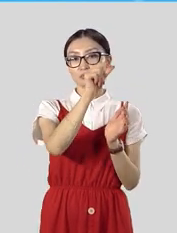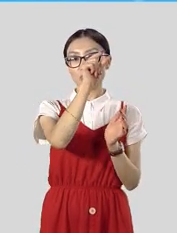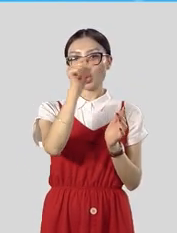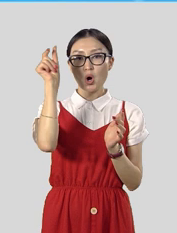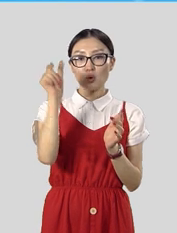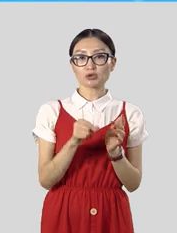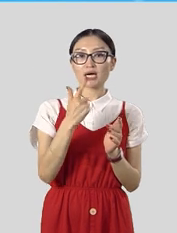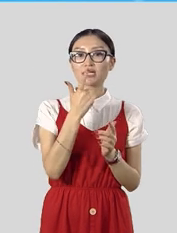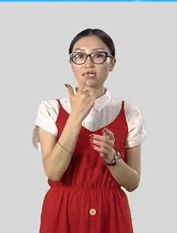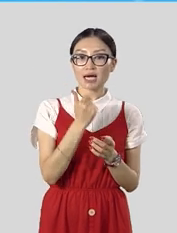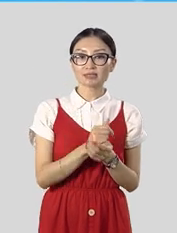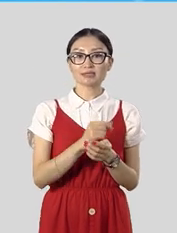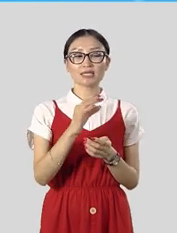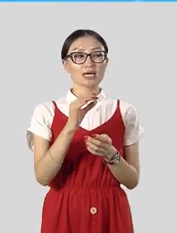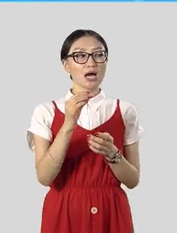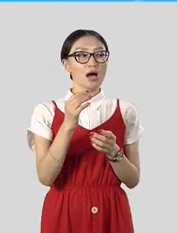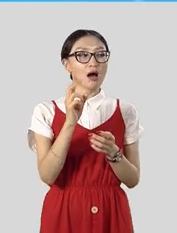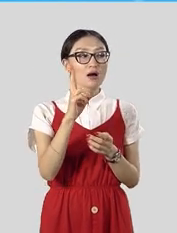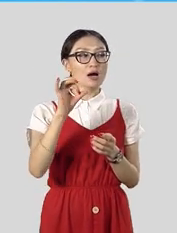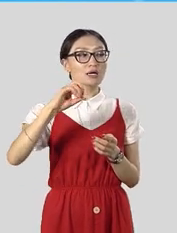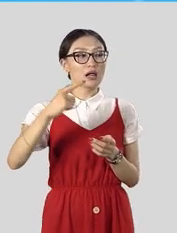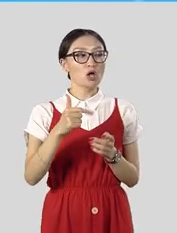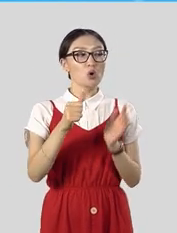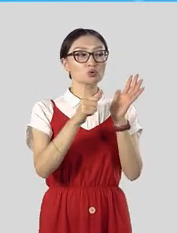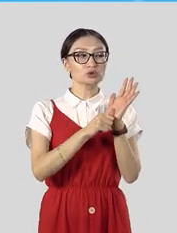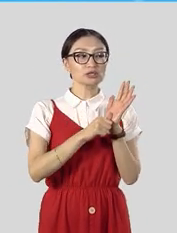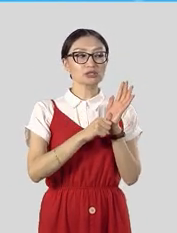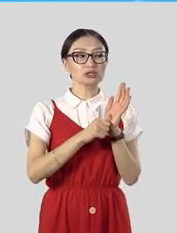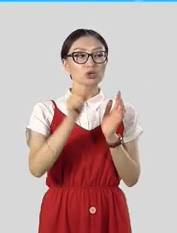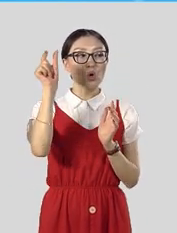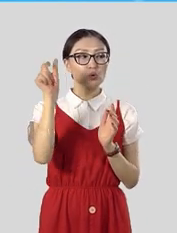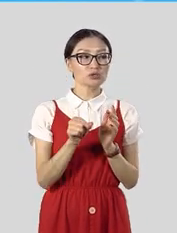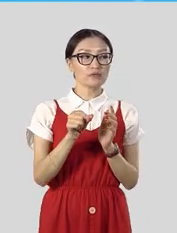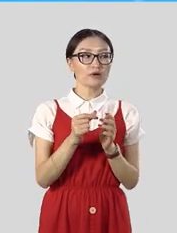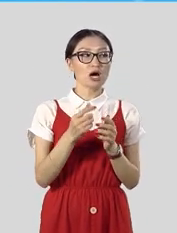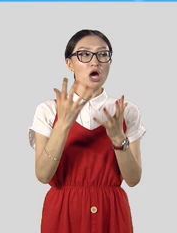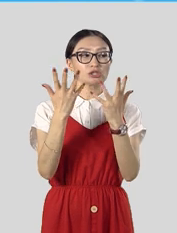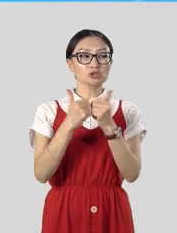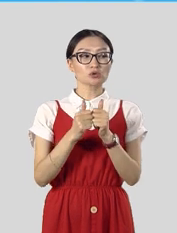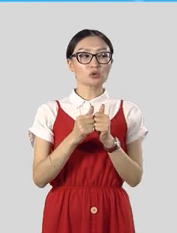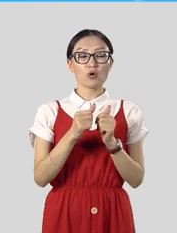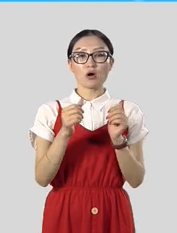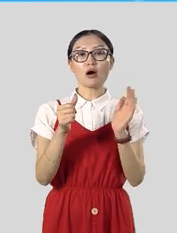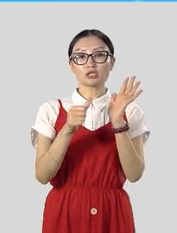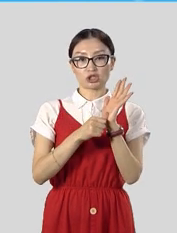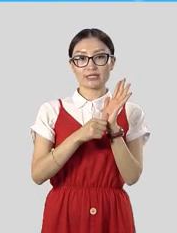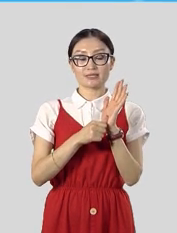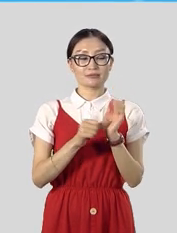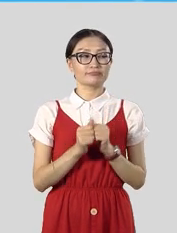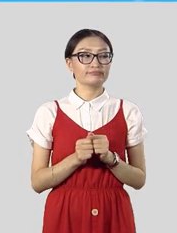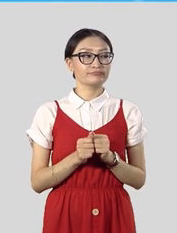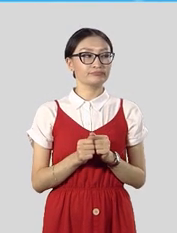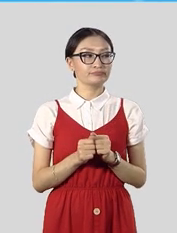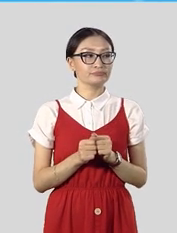– красный коралл альциониум. У шестилучевых коралловых полипов число щупалец кратно 6.